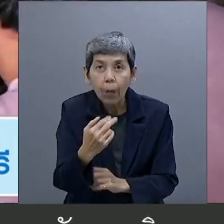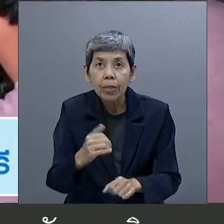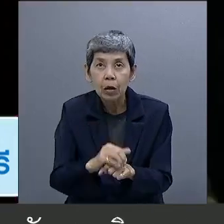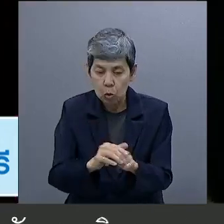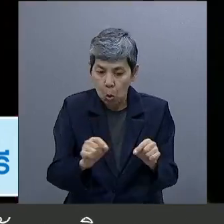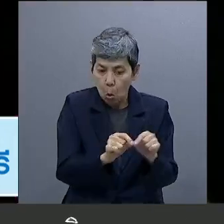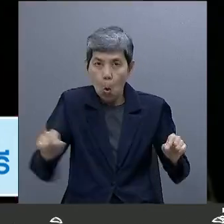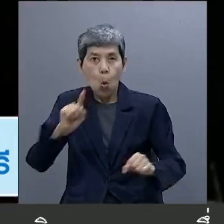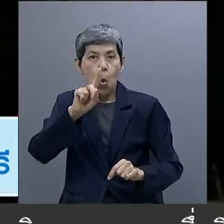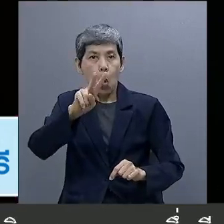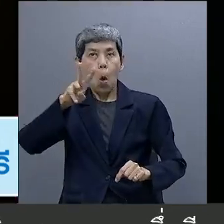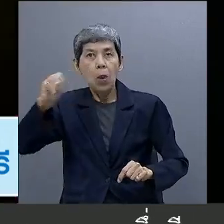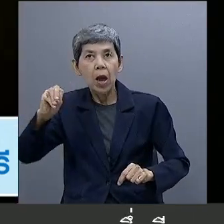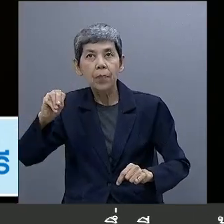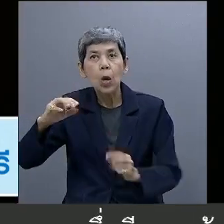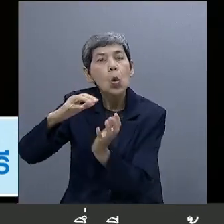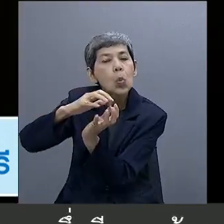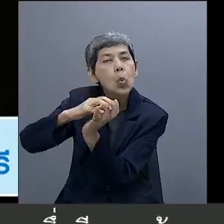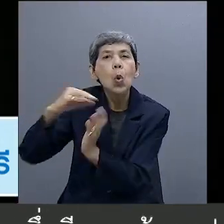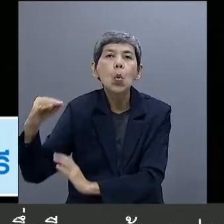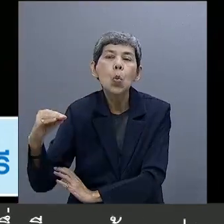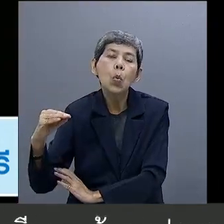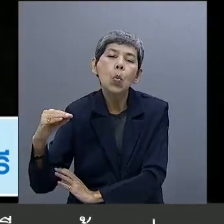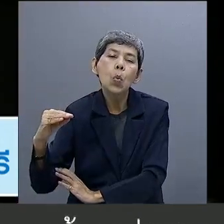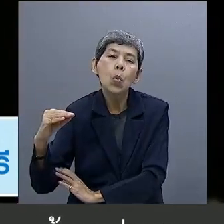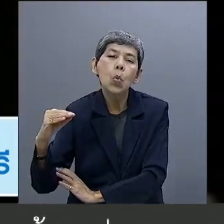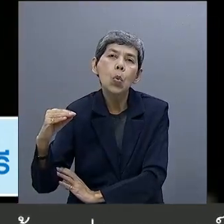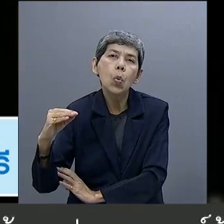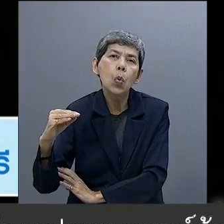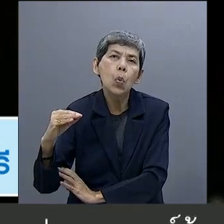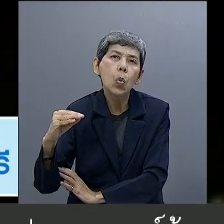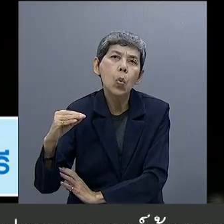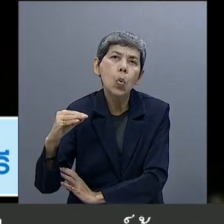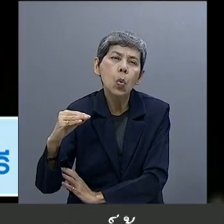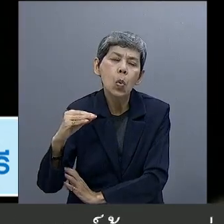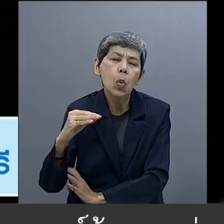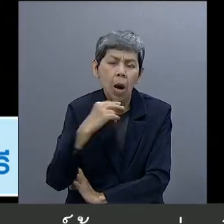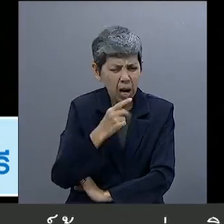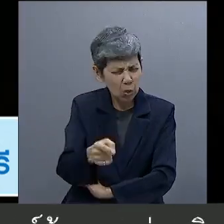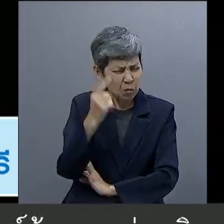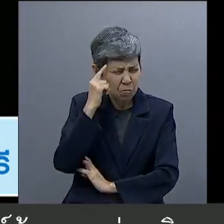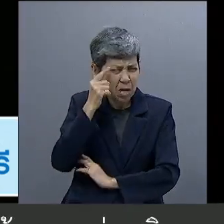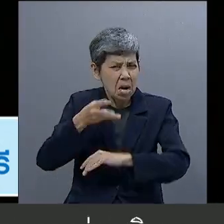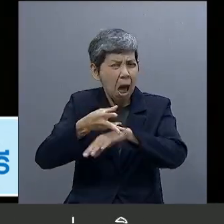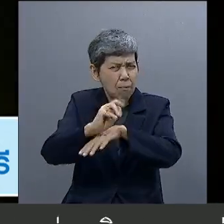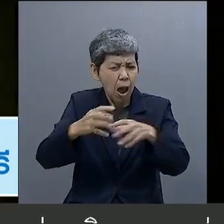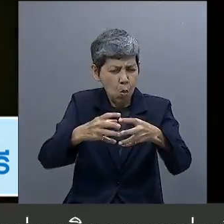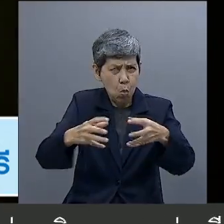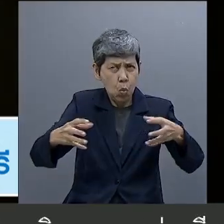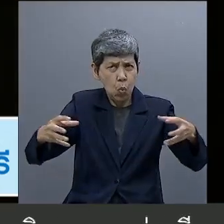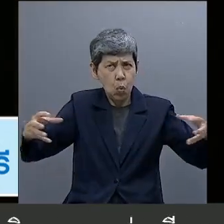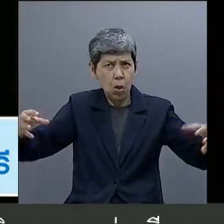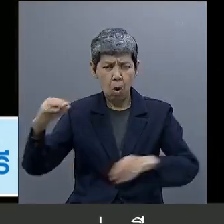าว2เมตรนอนลอยคอโผล่หัวอยู่เหนือน้ำคล้ายกับขอนไม้มองเผินๆนี่เหมือนขอนไม้เลยนะนี่